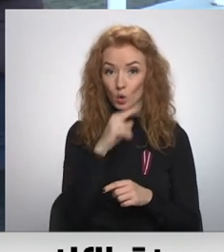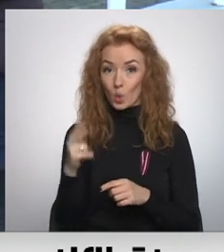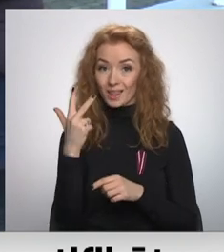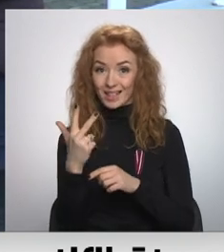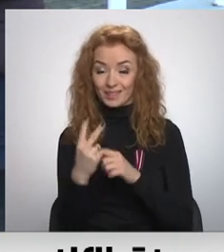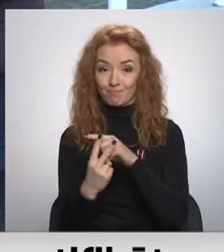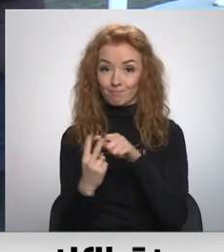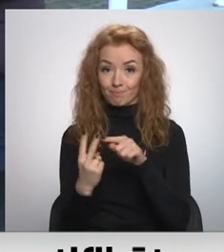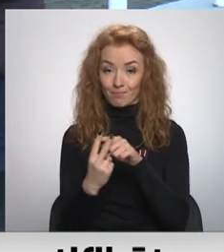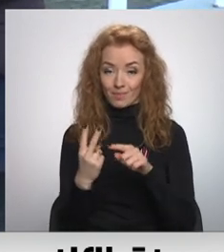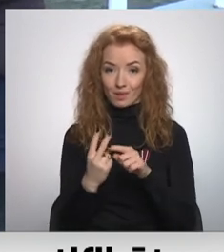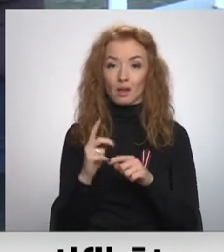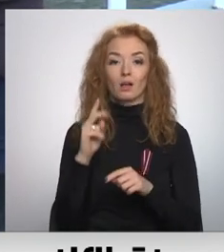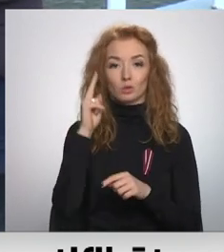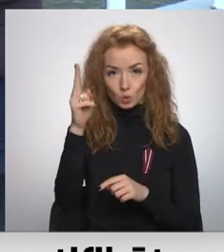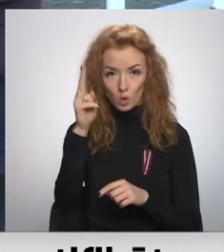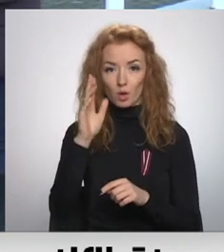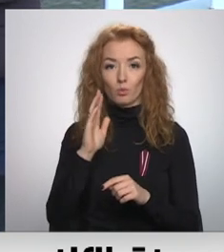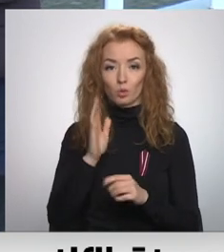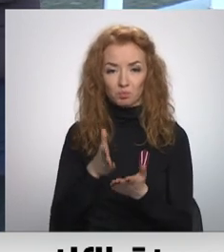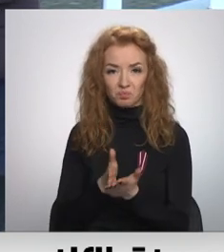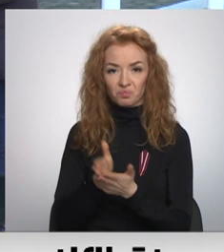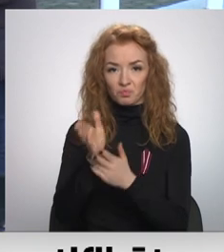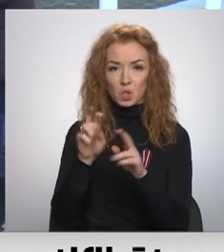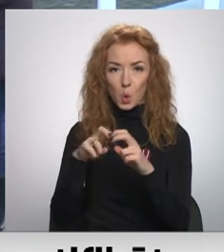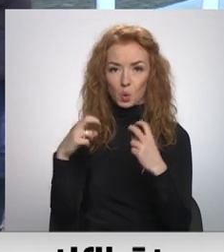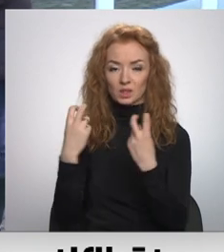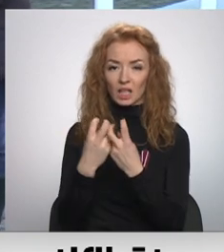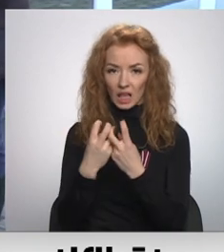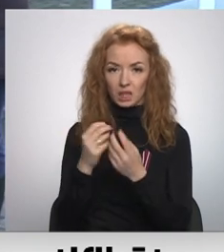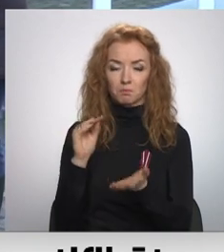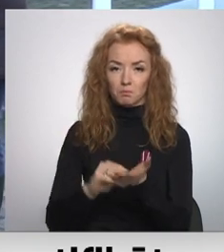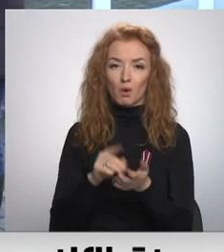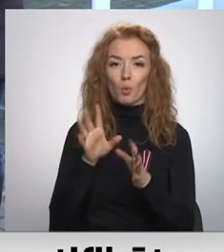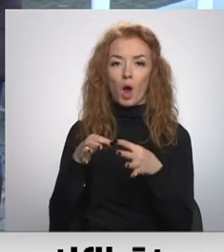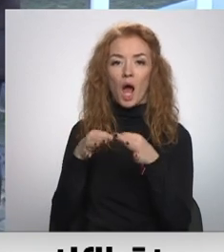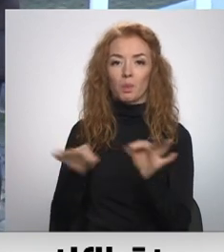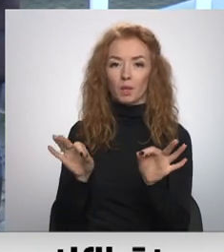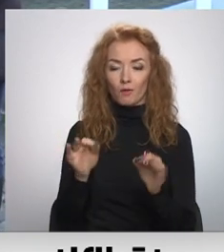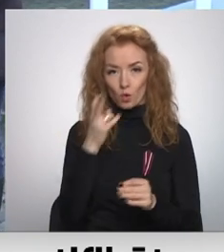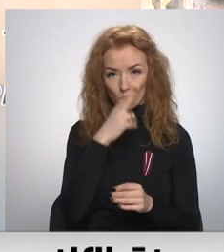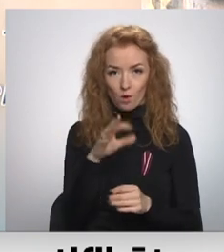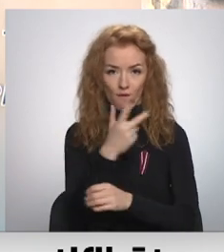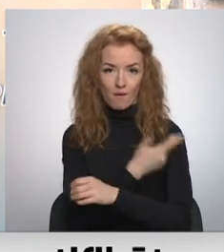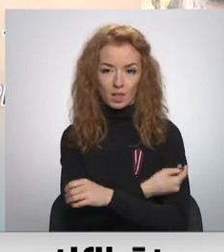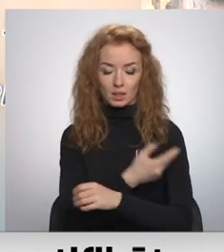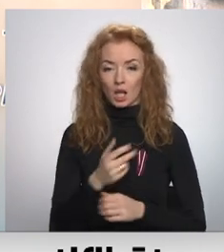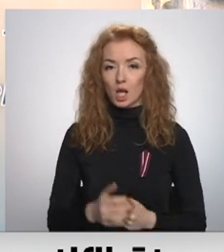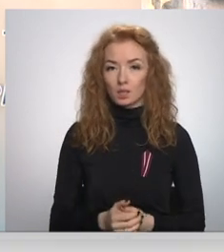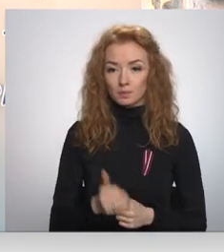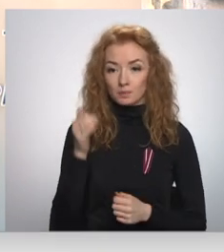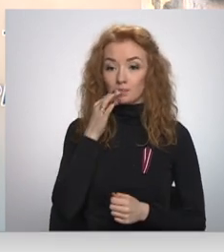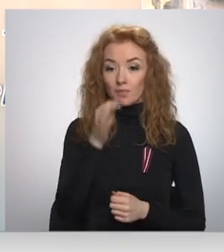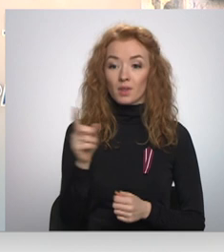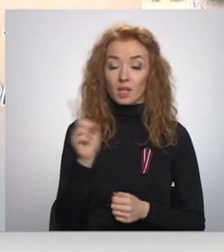nevakcinātajiem deputātiem esot solījuši griezties koncīlijā pēc atzinuma, kas atbrīvot no vakcinācijas. Iemesls pamatots.